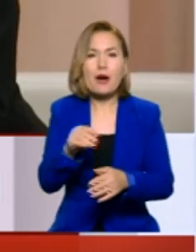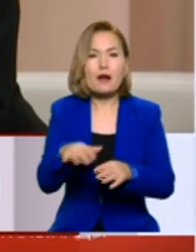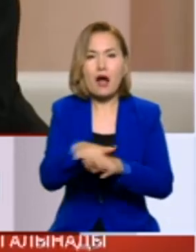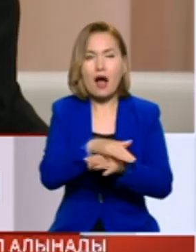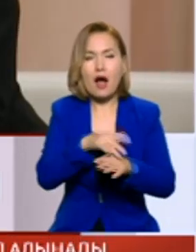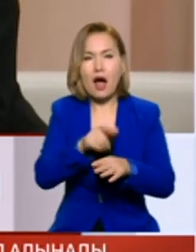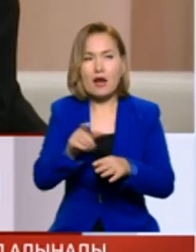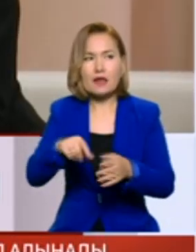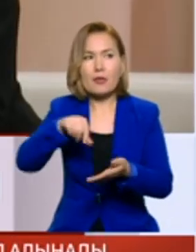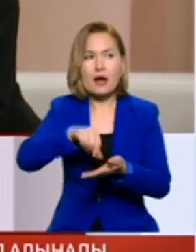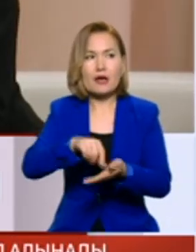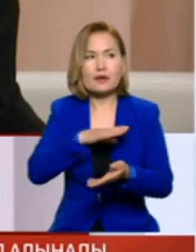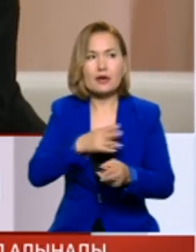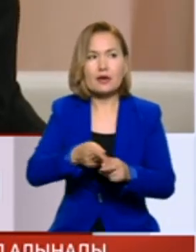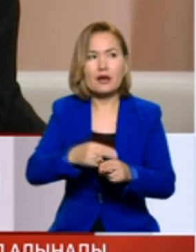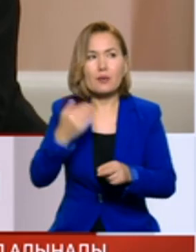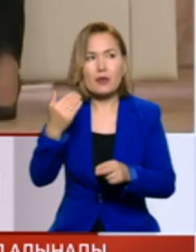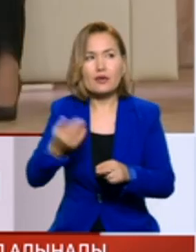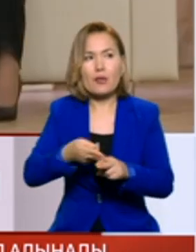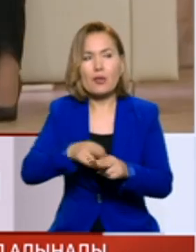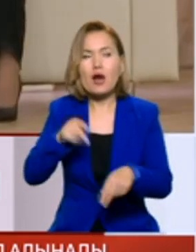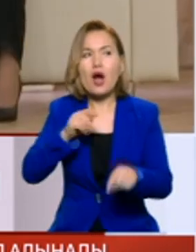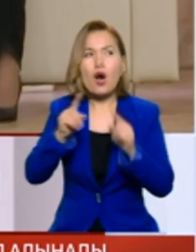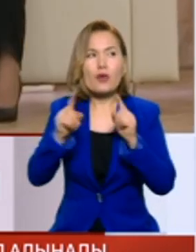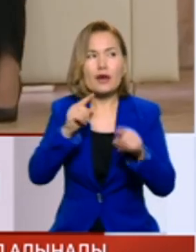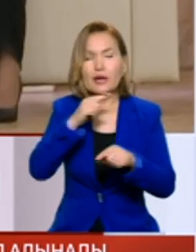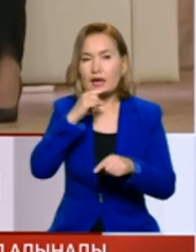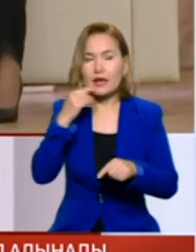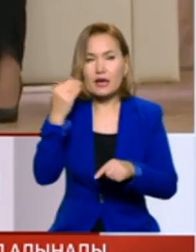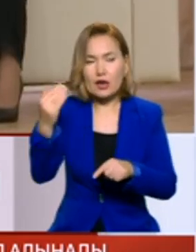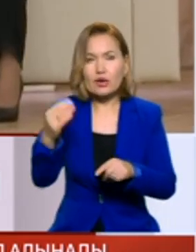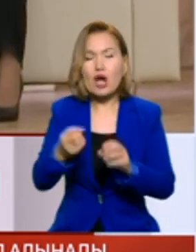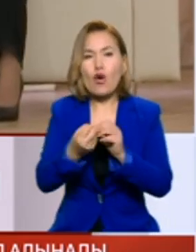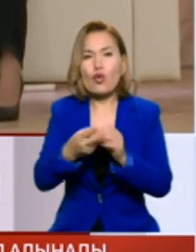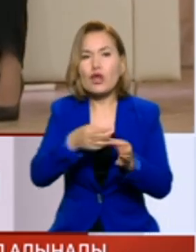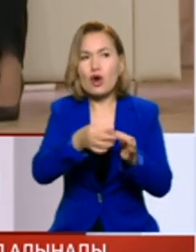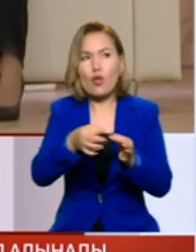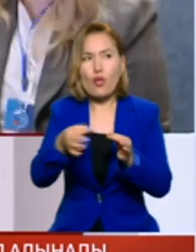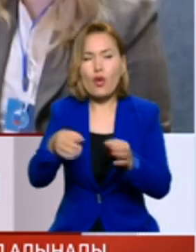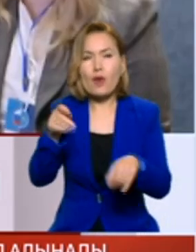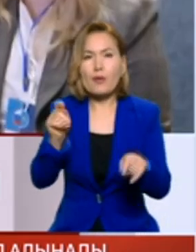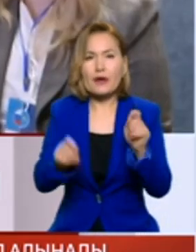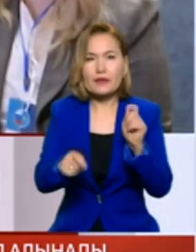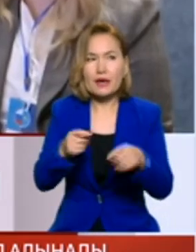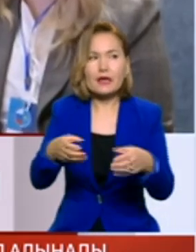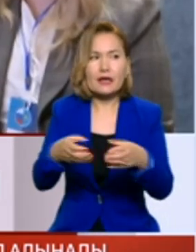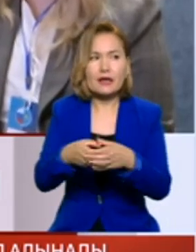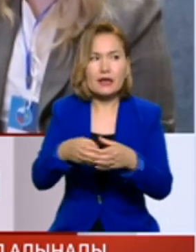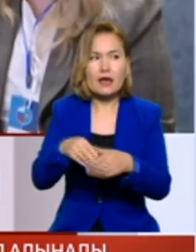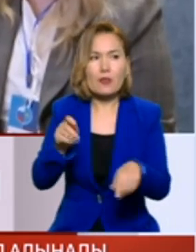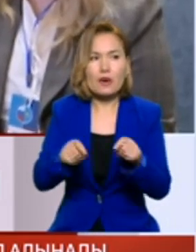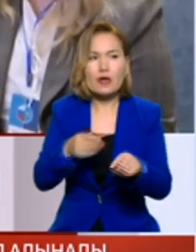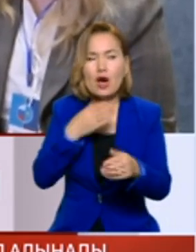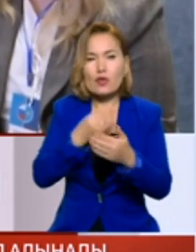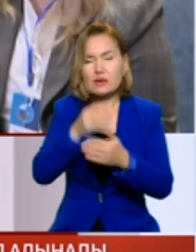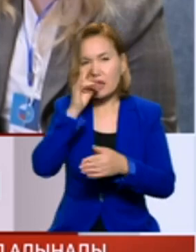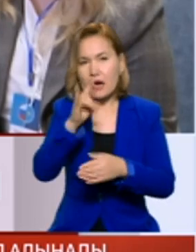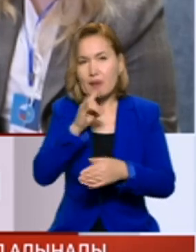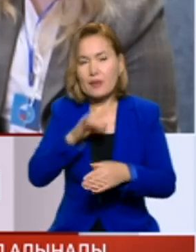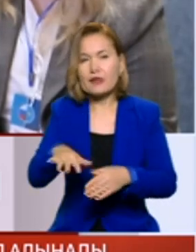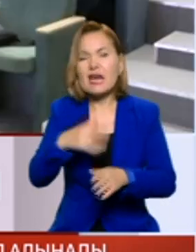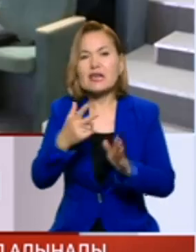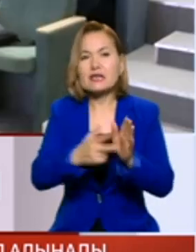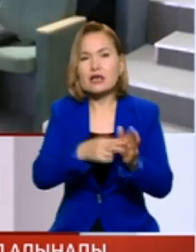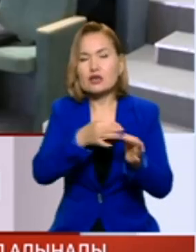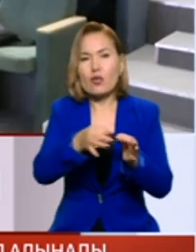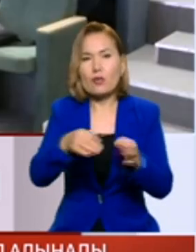отыр. Атап айтсақ, бұл Ресейдің 12 облысынан келген делегация және өзіміздің Қазақстанның 8